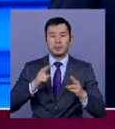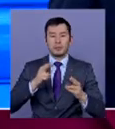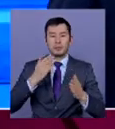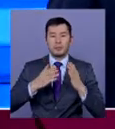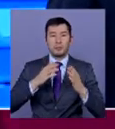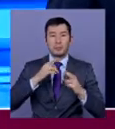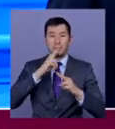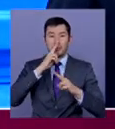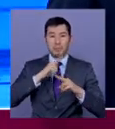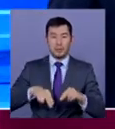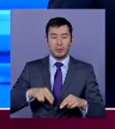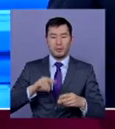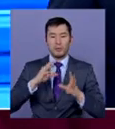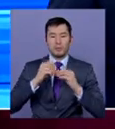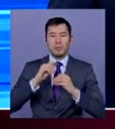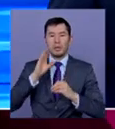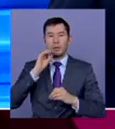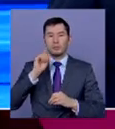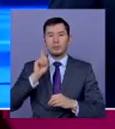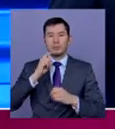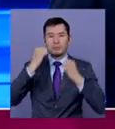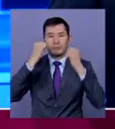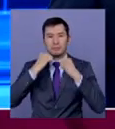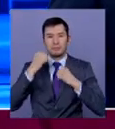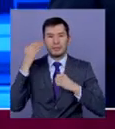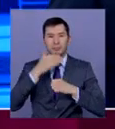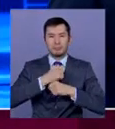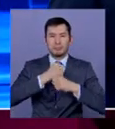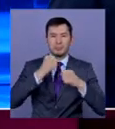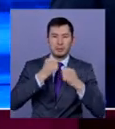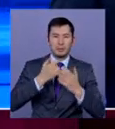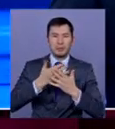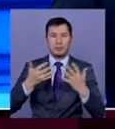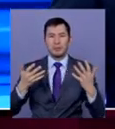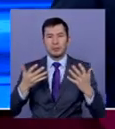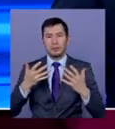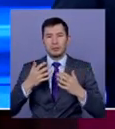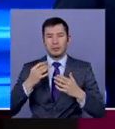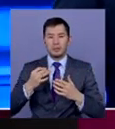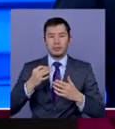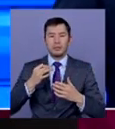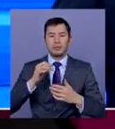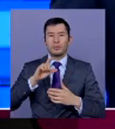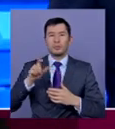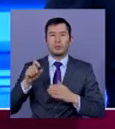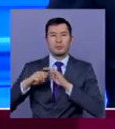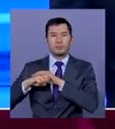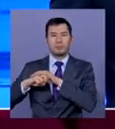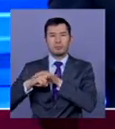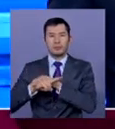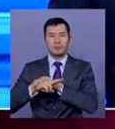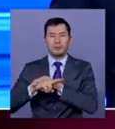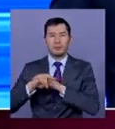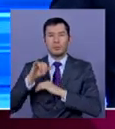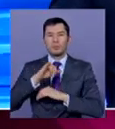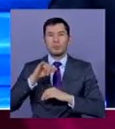түрлі лаңкестік, террорлық әрекеттердің үдеп кеңейіп кететіндігі тағы бар, босқындар мәселесі көбіне солтүстік